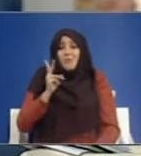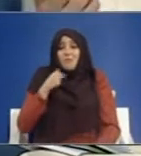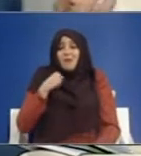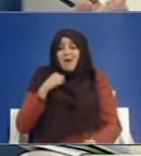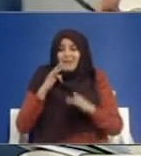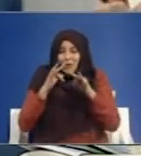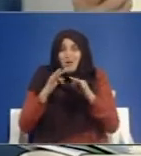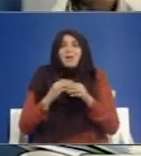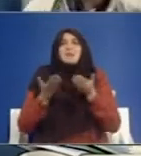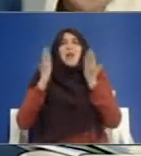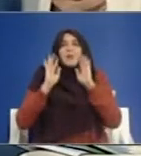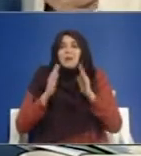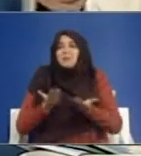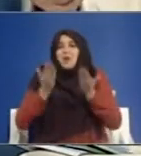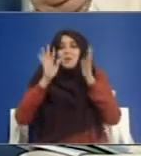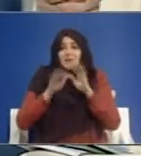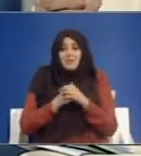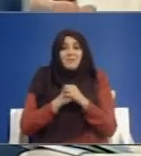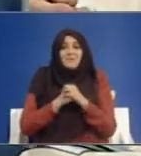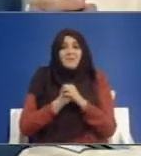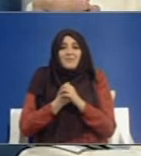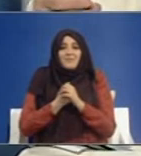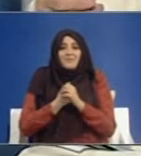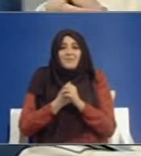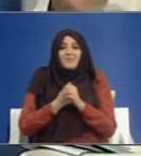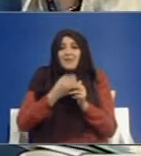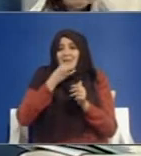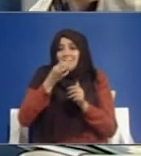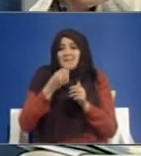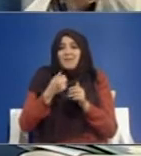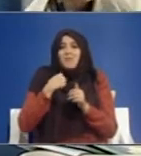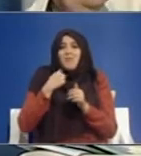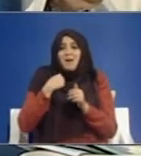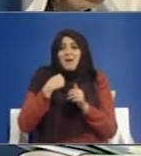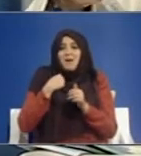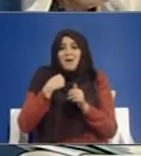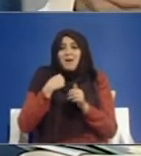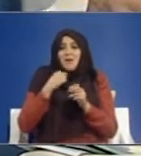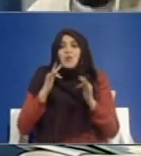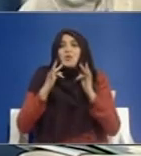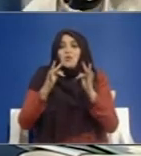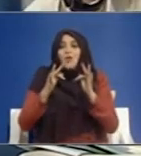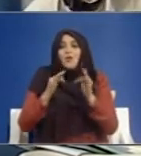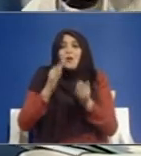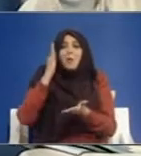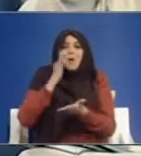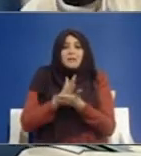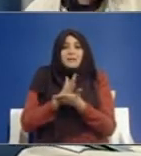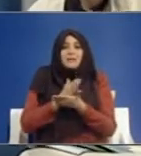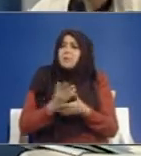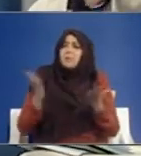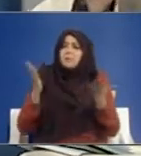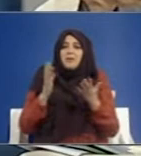وقته. ذلك الصحابي الذي قالوا يا رسول الله أجعل لك من من من من من وقت نصفه، قال لا